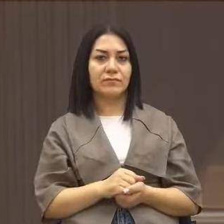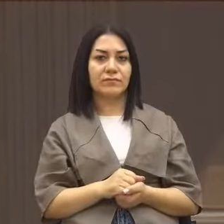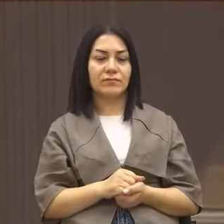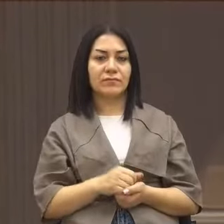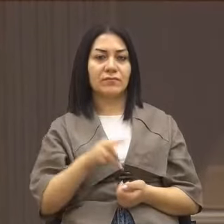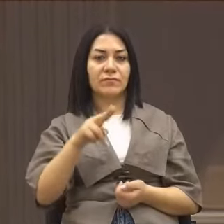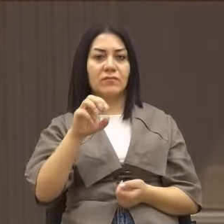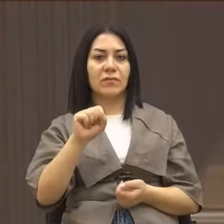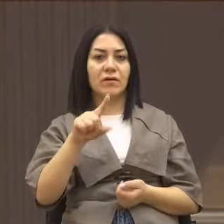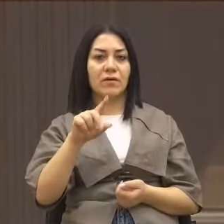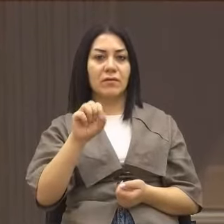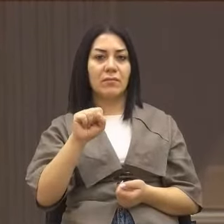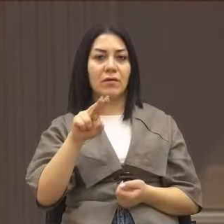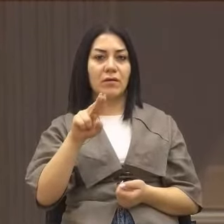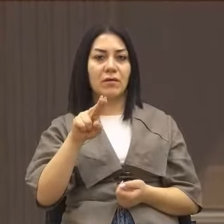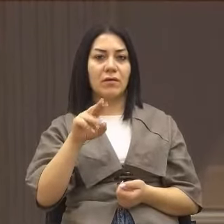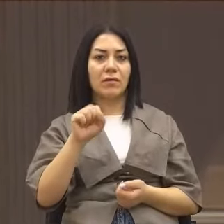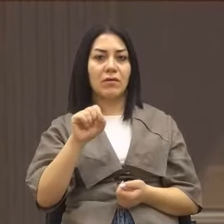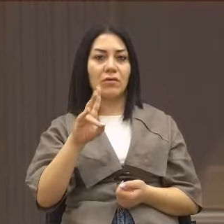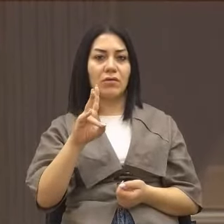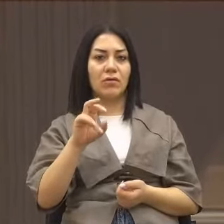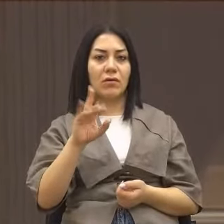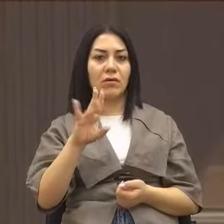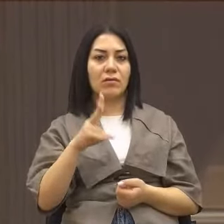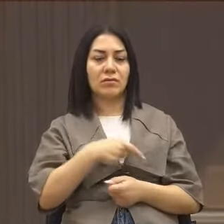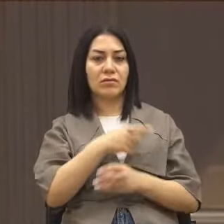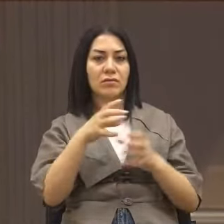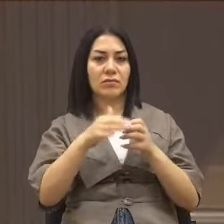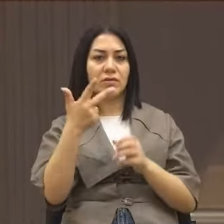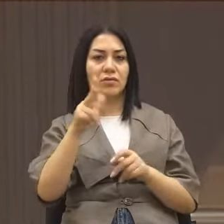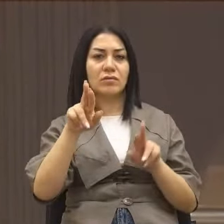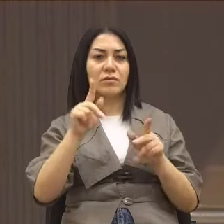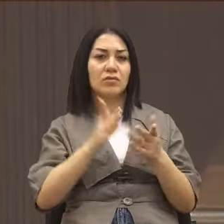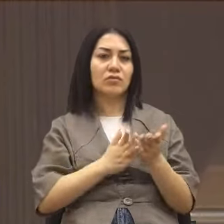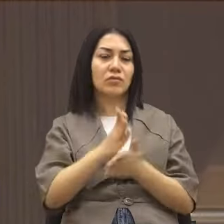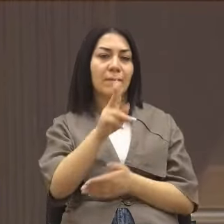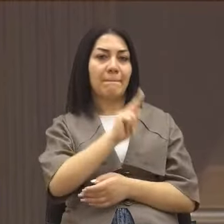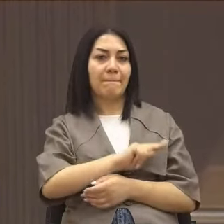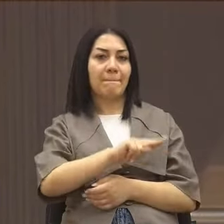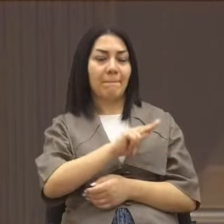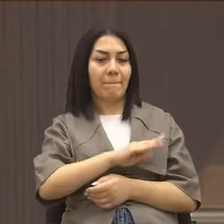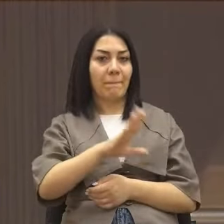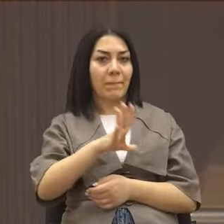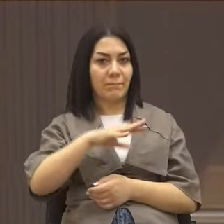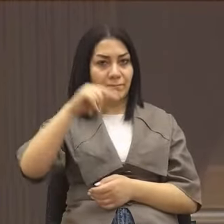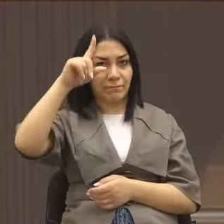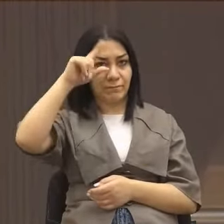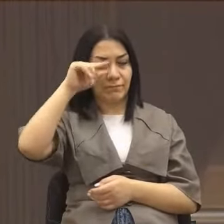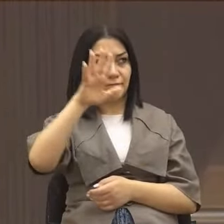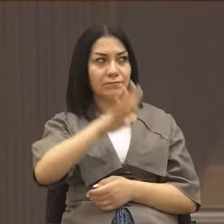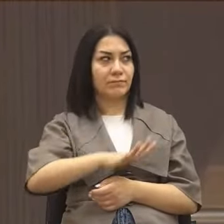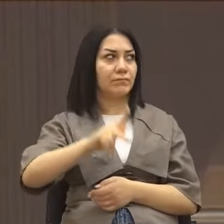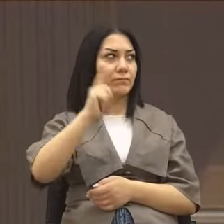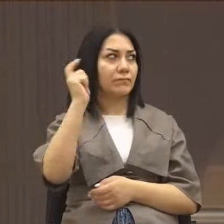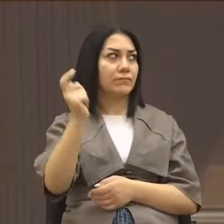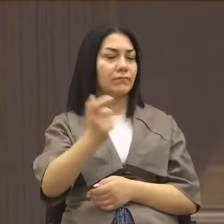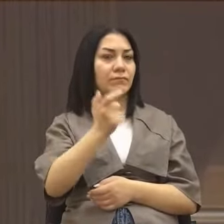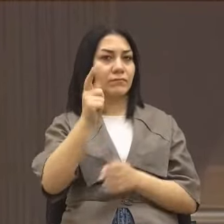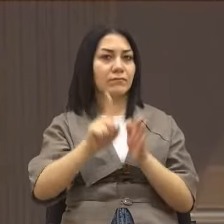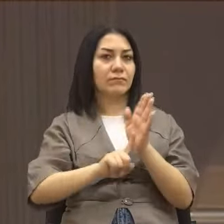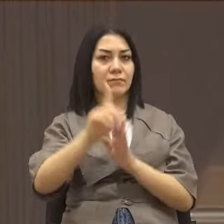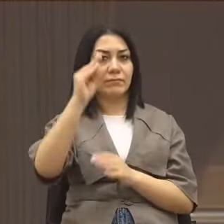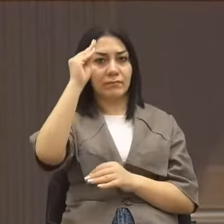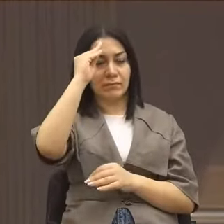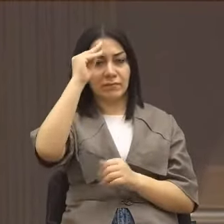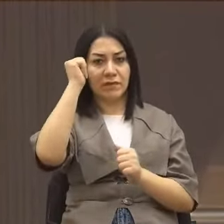Պահպանողական կուսակցությունը իր գործունեության 33 տարիների ընթացքում, ելնելով Հայաստանի անկախության